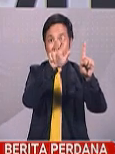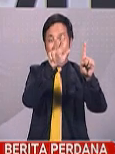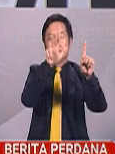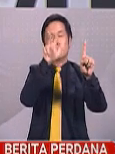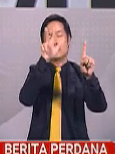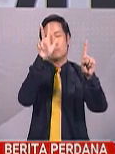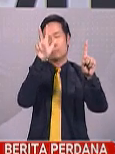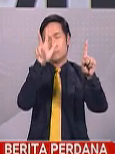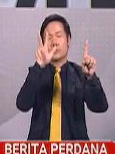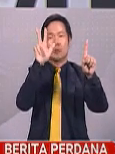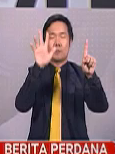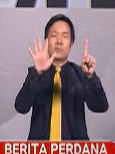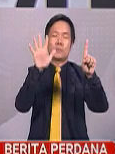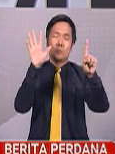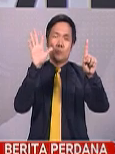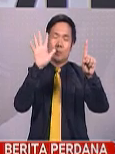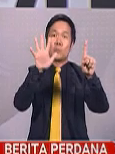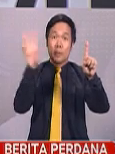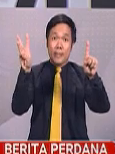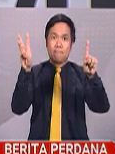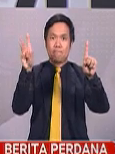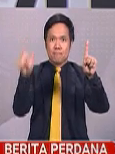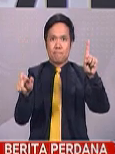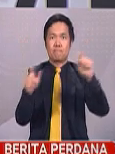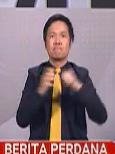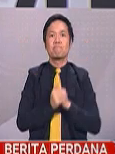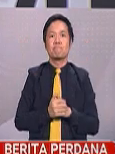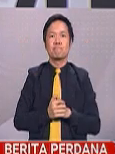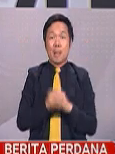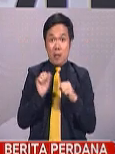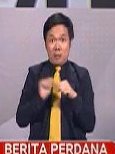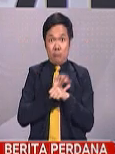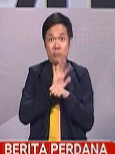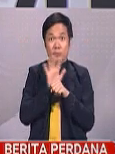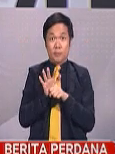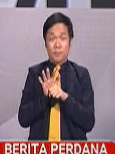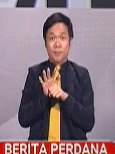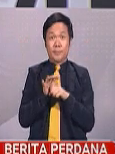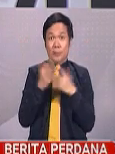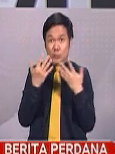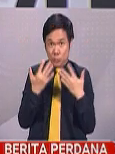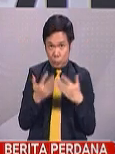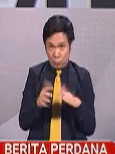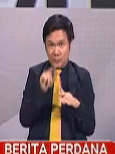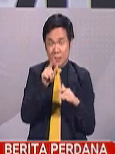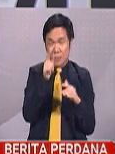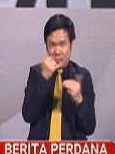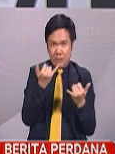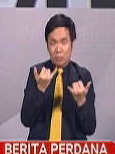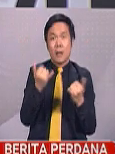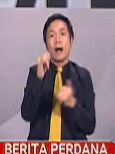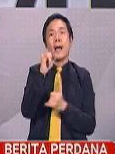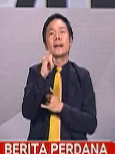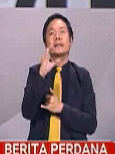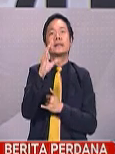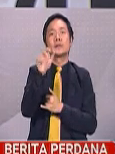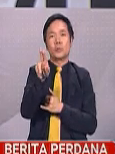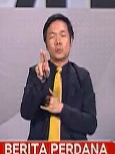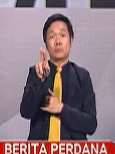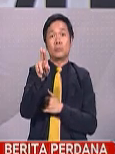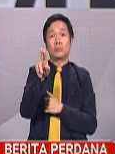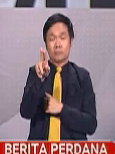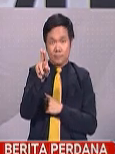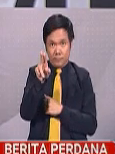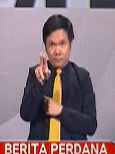1,356 kes. Sehingga kini, seramai 16 kes positif COVID-19 sedang dirawat di unit rawatan rapi dan daripada